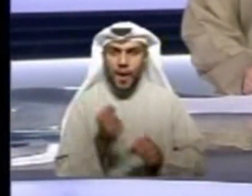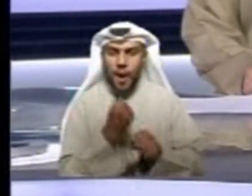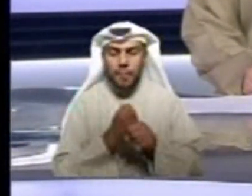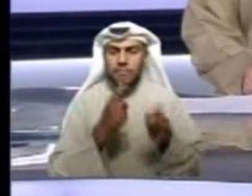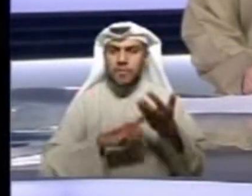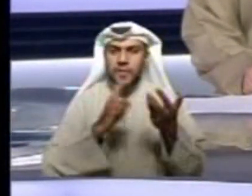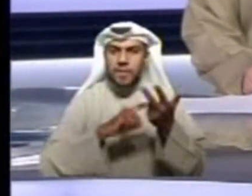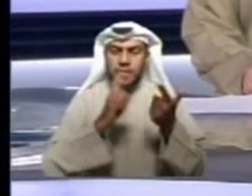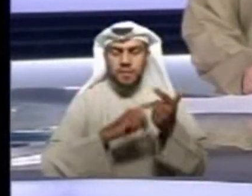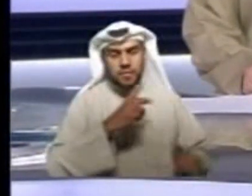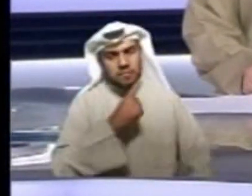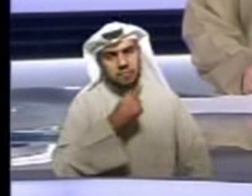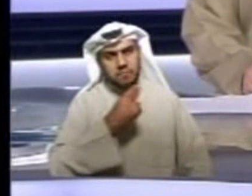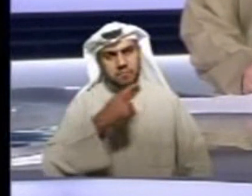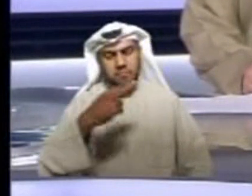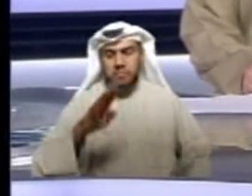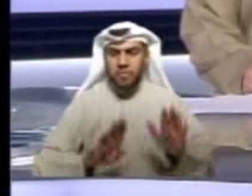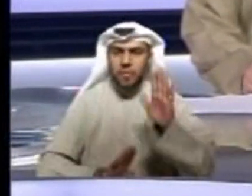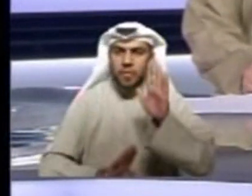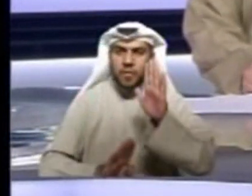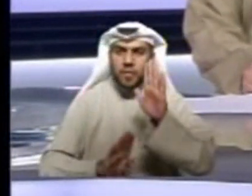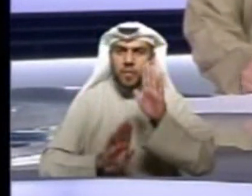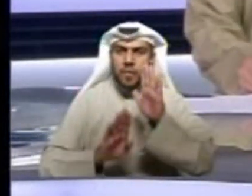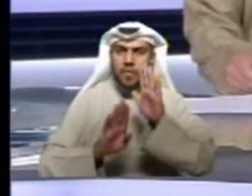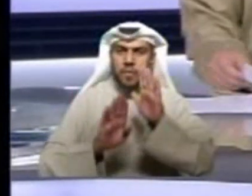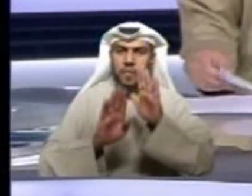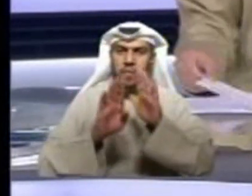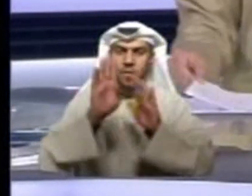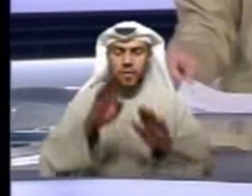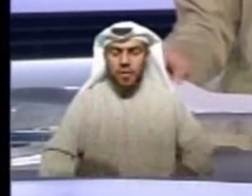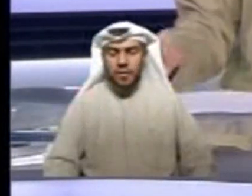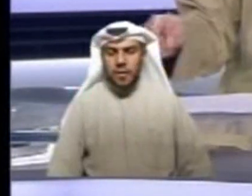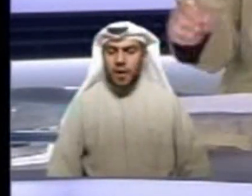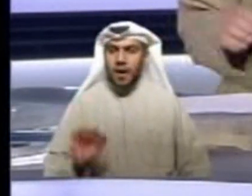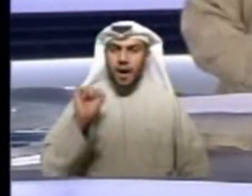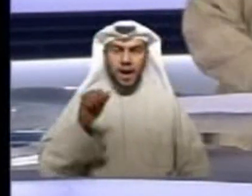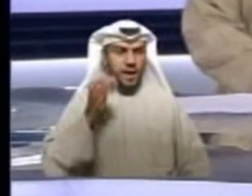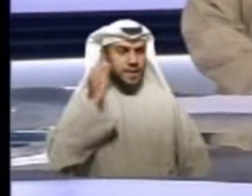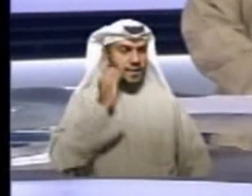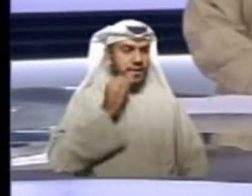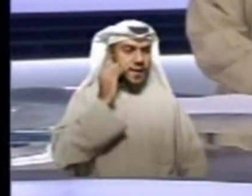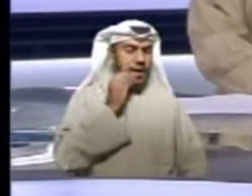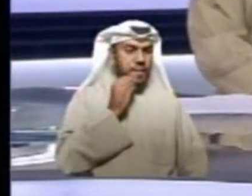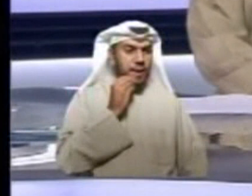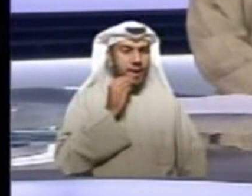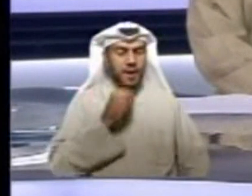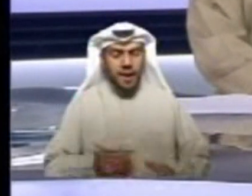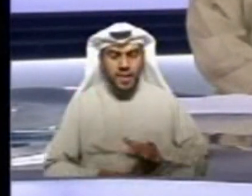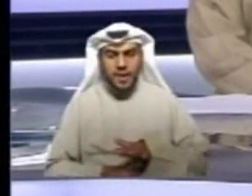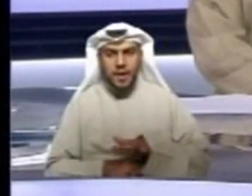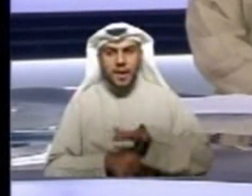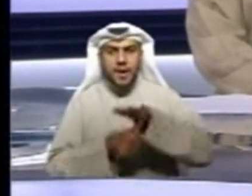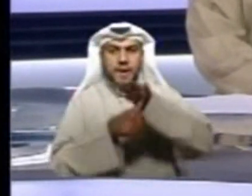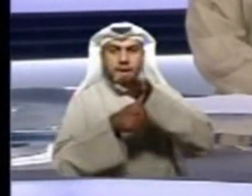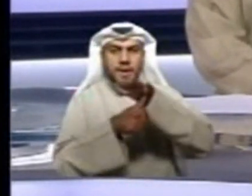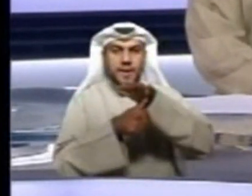تنموية وتقدم حضاري في جميع المجالات. وأسهمت الرؤية الثاقبة التي أرسى دعائمها رئيس الدولة المغفور